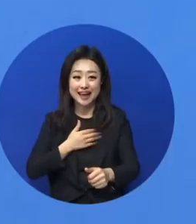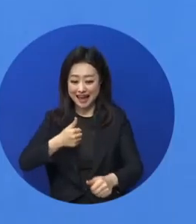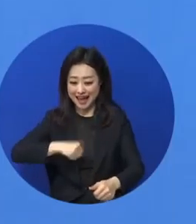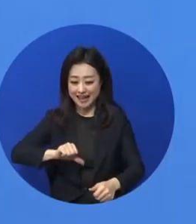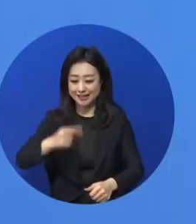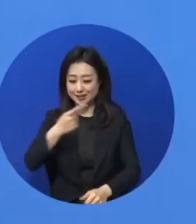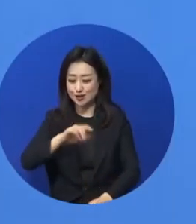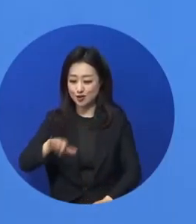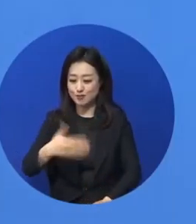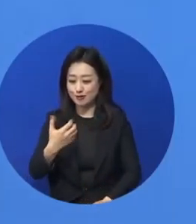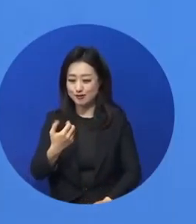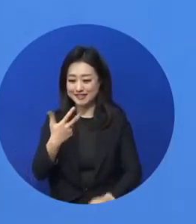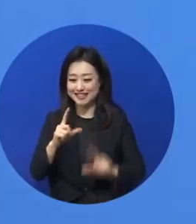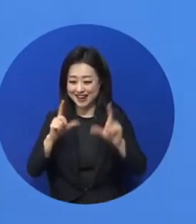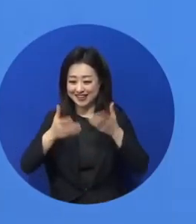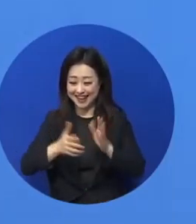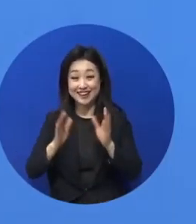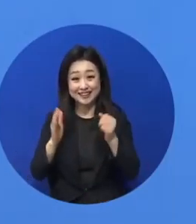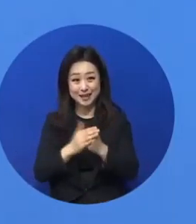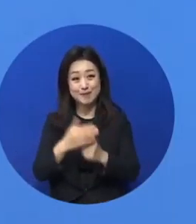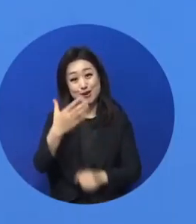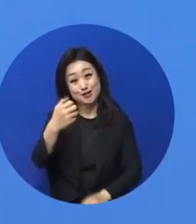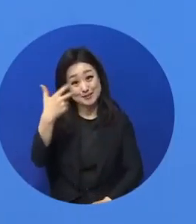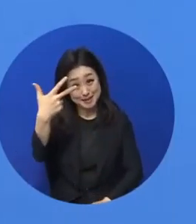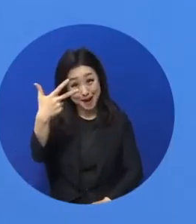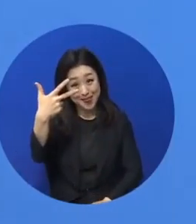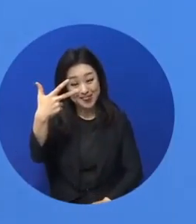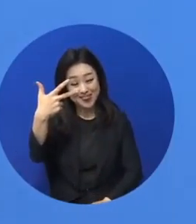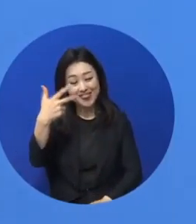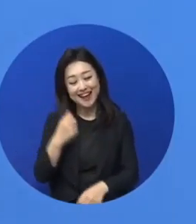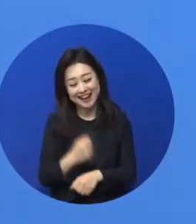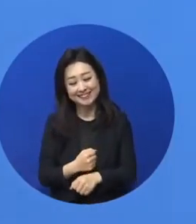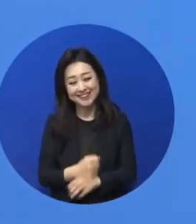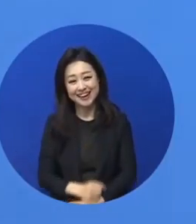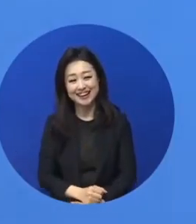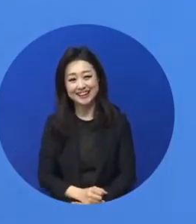97년생입니다. 청년 문제 말씀하셨기 때문에 97번 하겠습니다. 예.